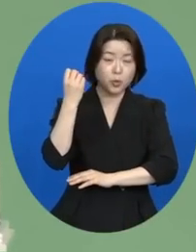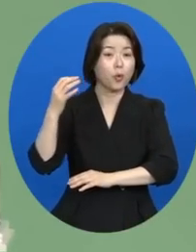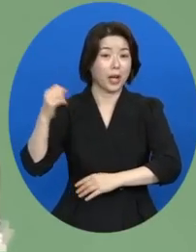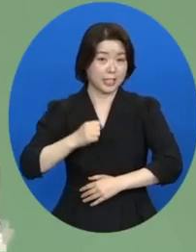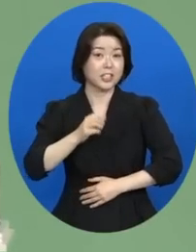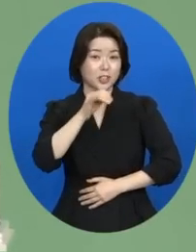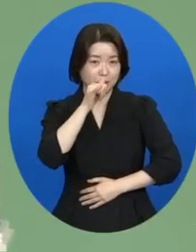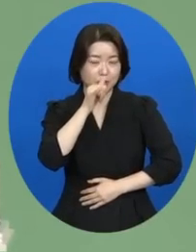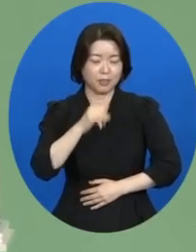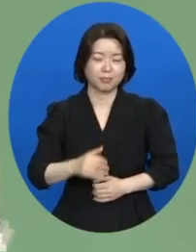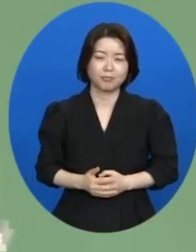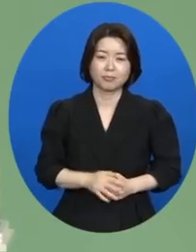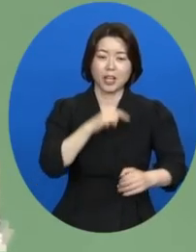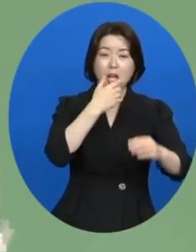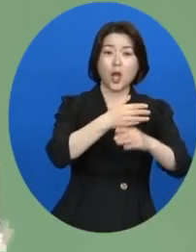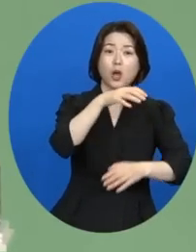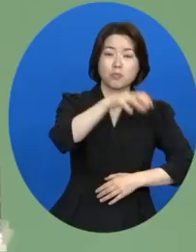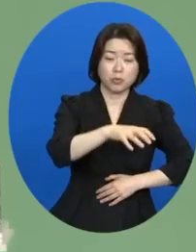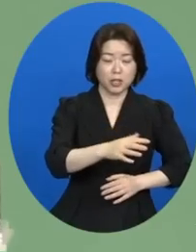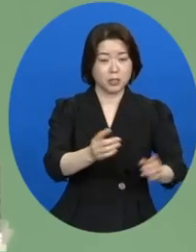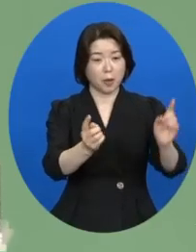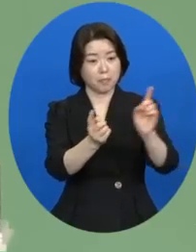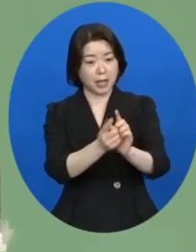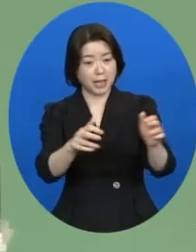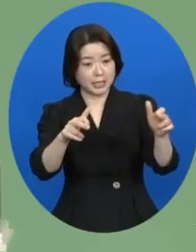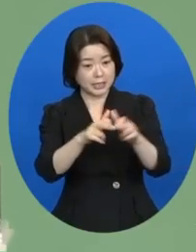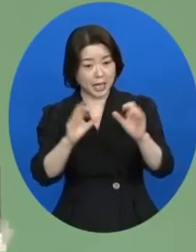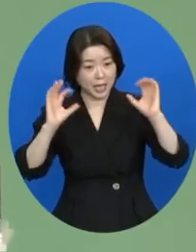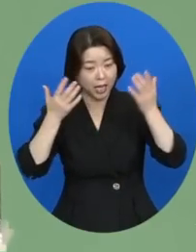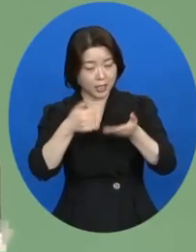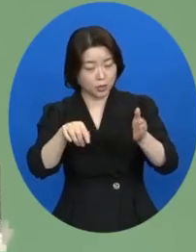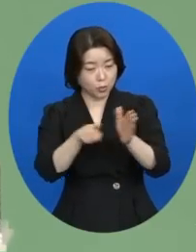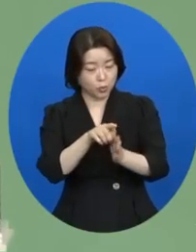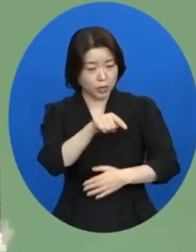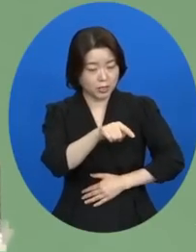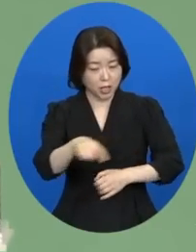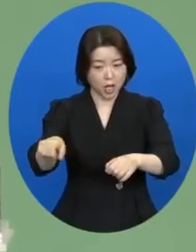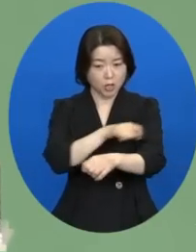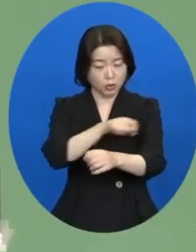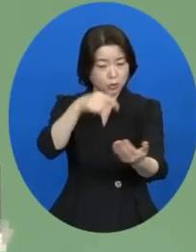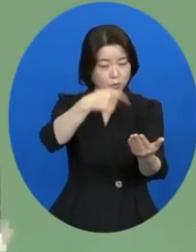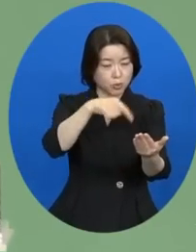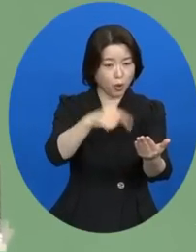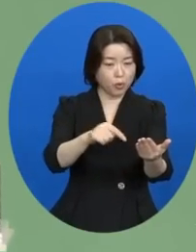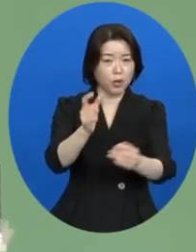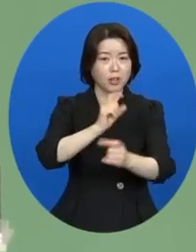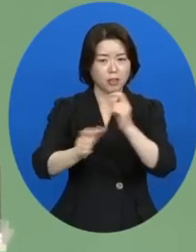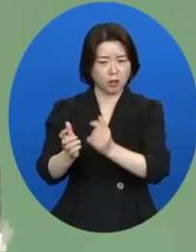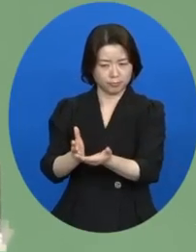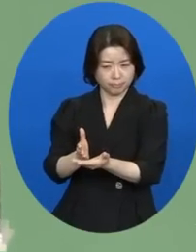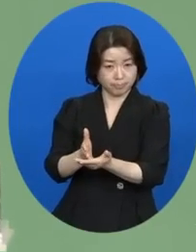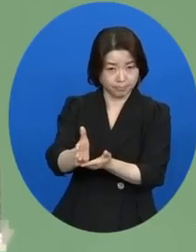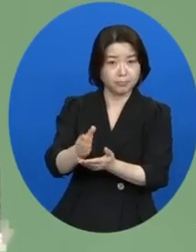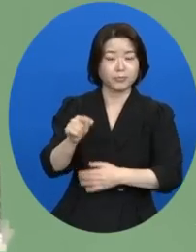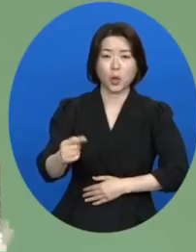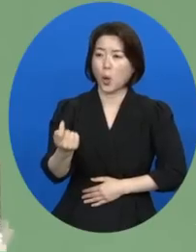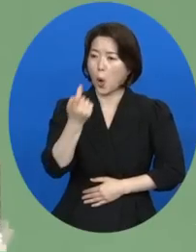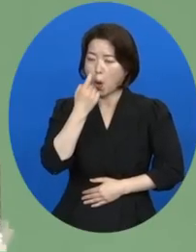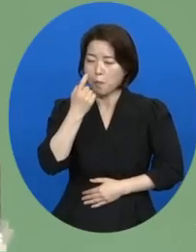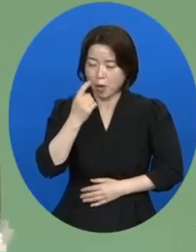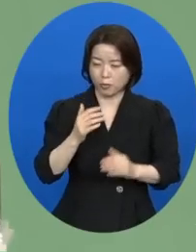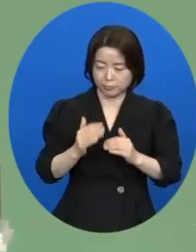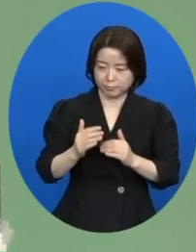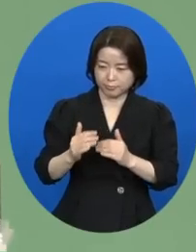있었지만 북한에서 만난 장애 어린이들을 위해 특수 교육을 더 전문적으로